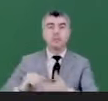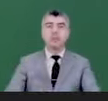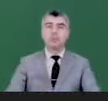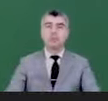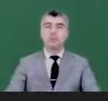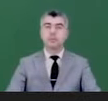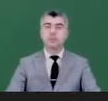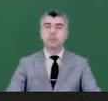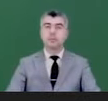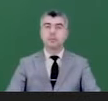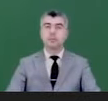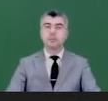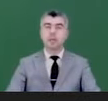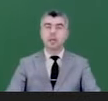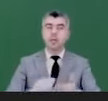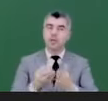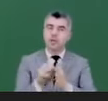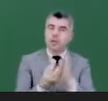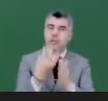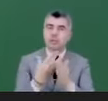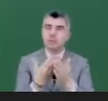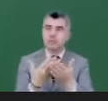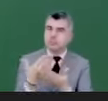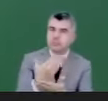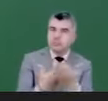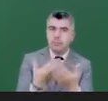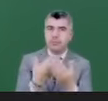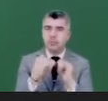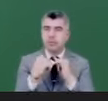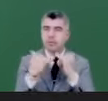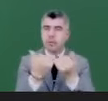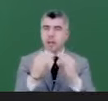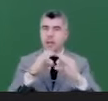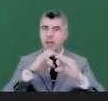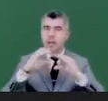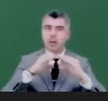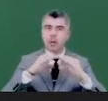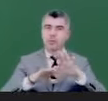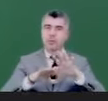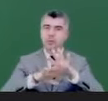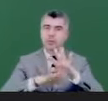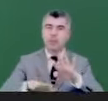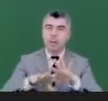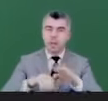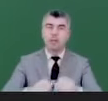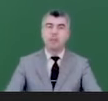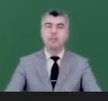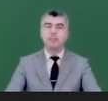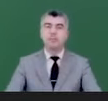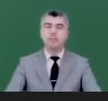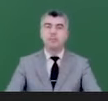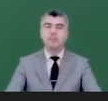الله لان هذه الجوله الجديده ديال الحوار الاجتماعي هي جوله تندرج في